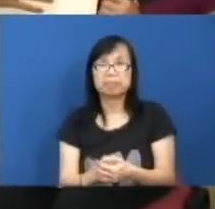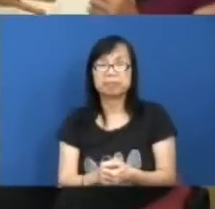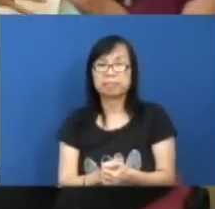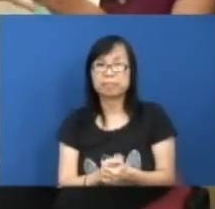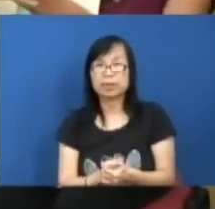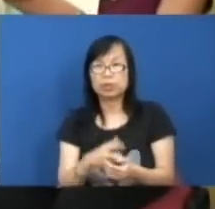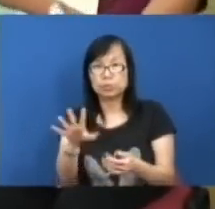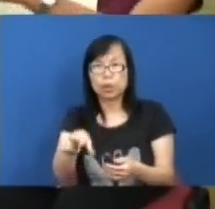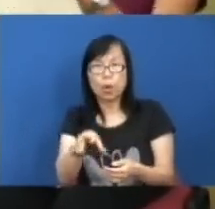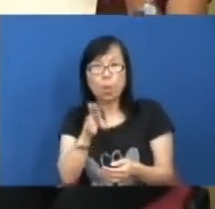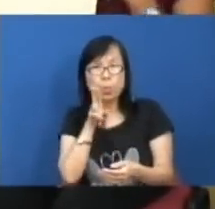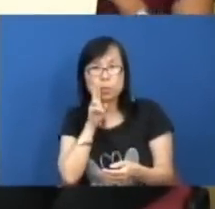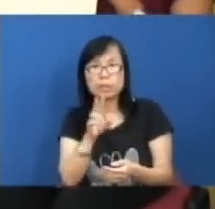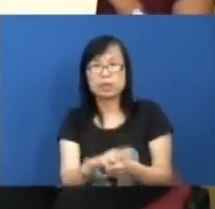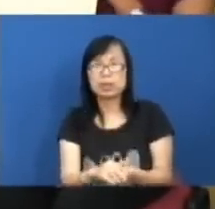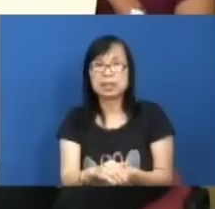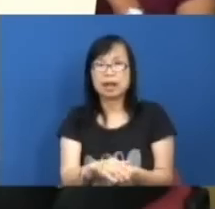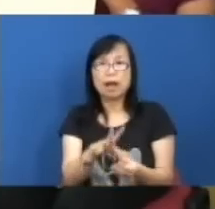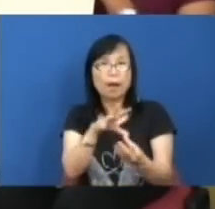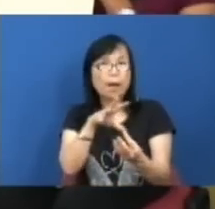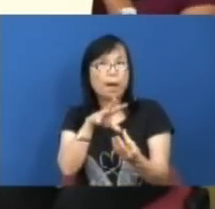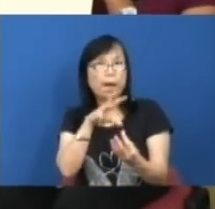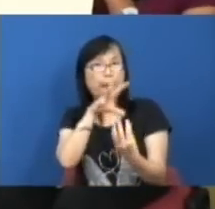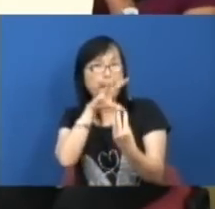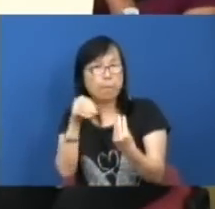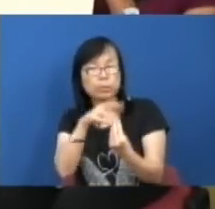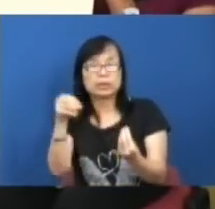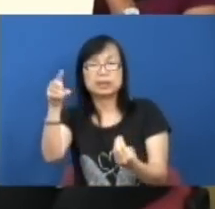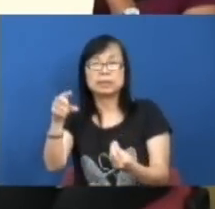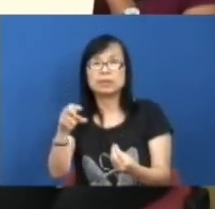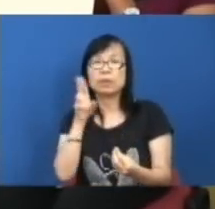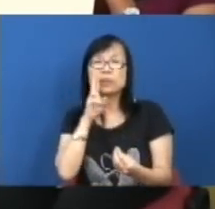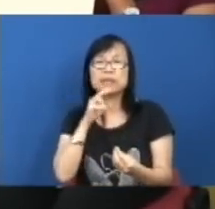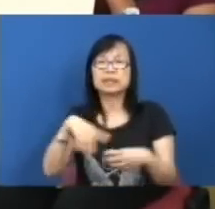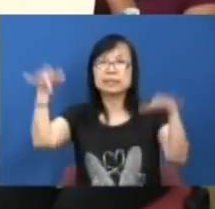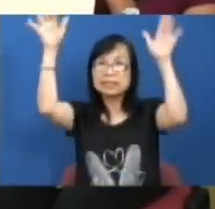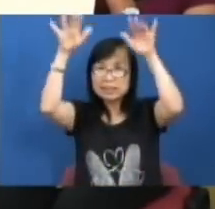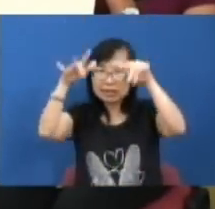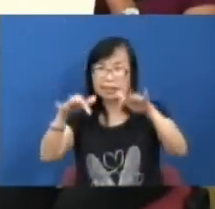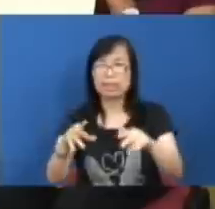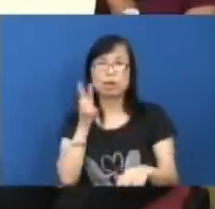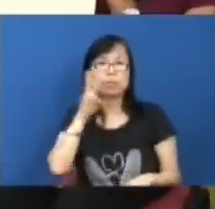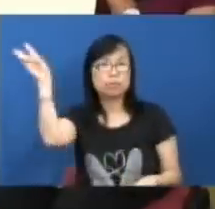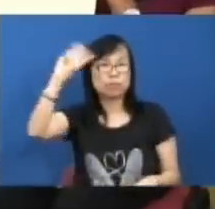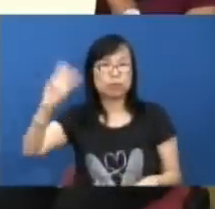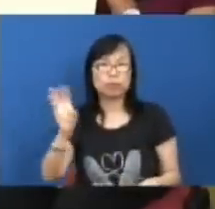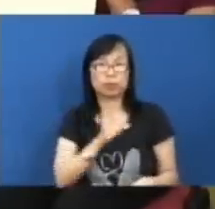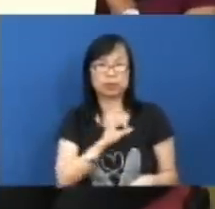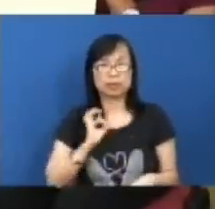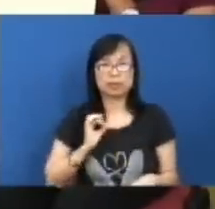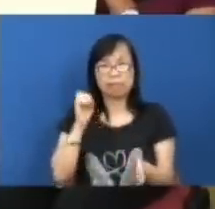哋模擬一個好似落雨嘅環境，咁其實水咧灑咗落去，佢就好似水珠咁樣